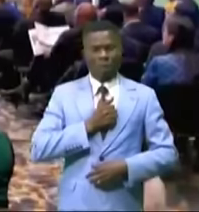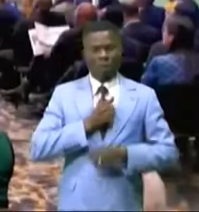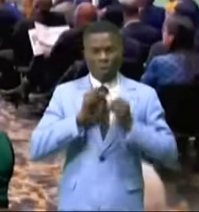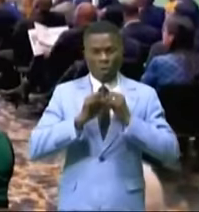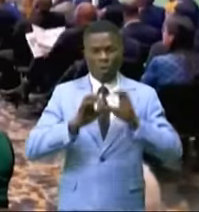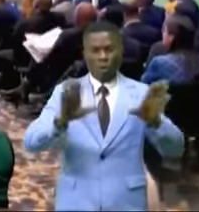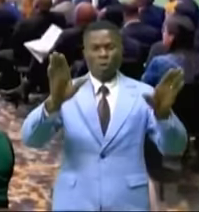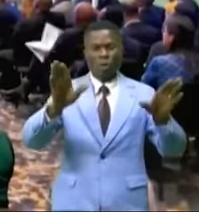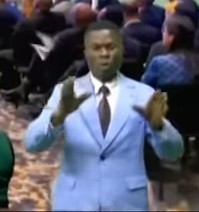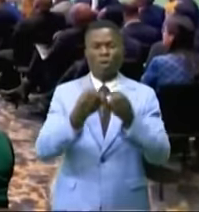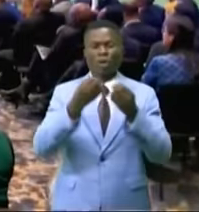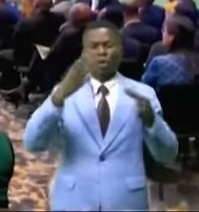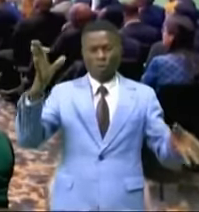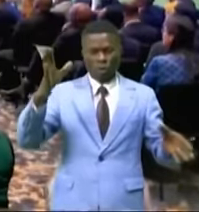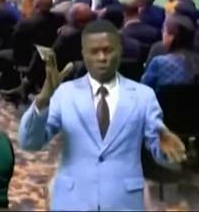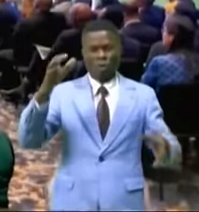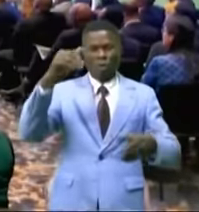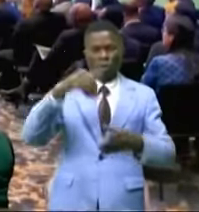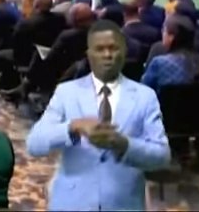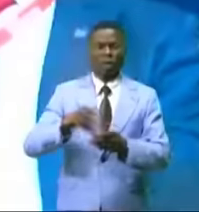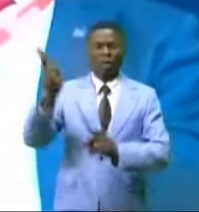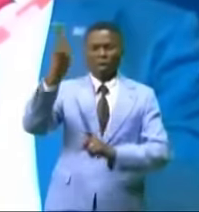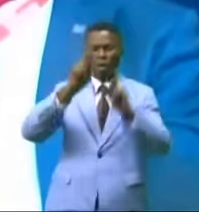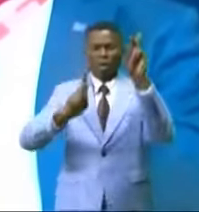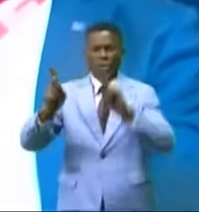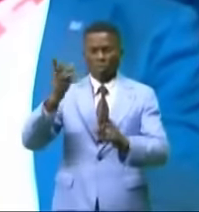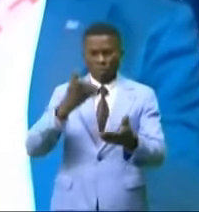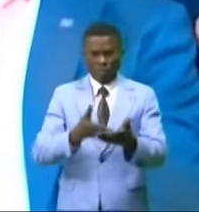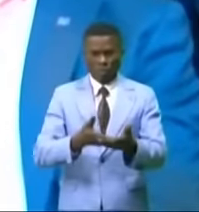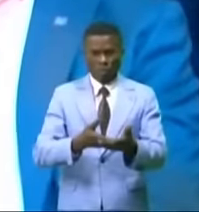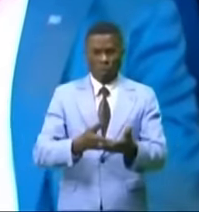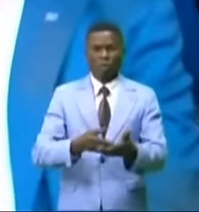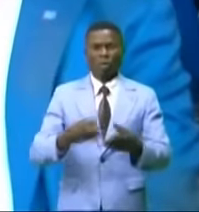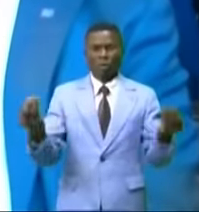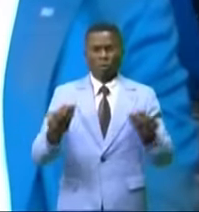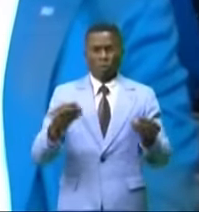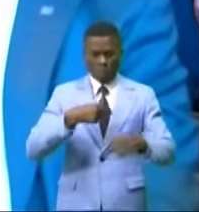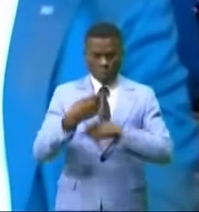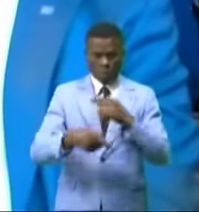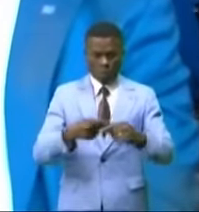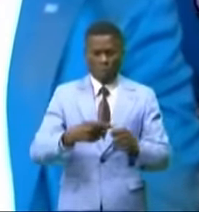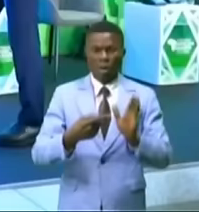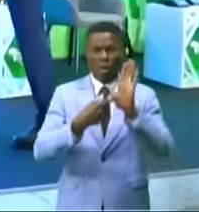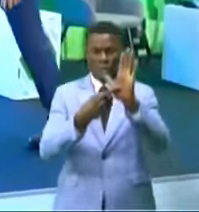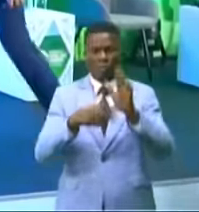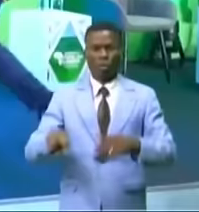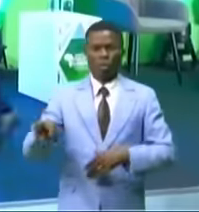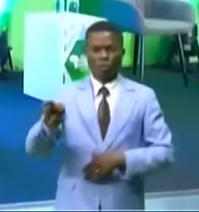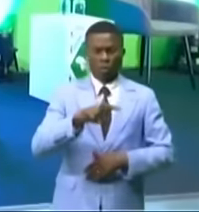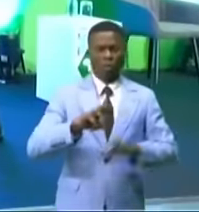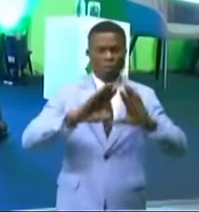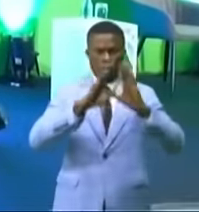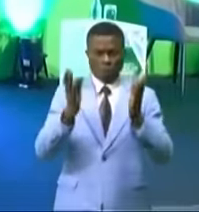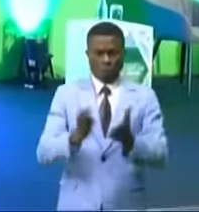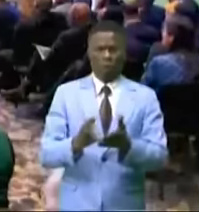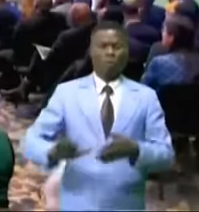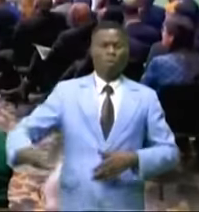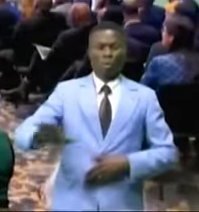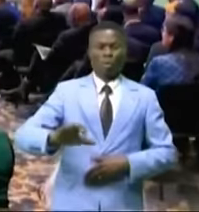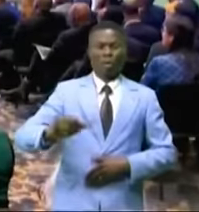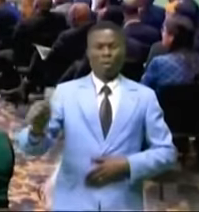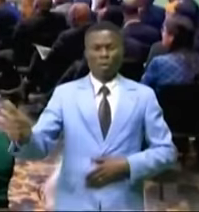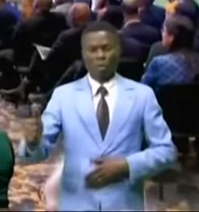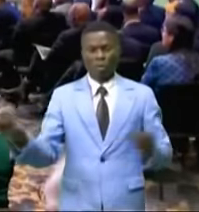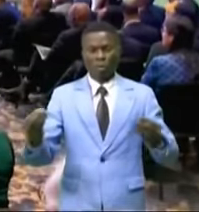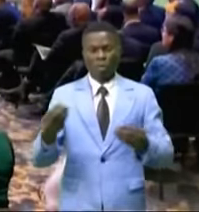une richesse dans la population. Pourquoi j'ai commencé par vous montrer tous les autres pays, c'est pour